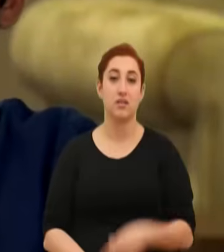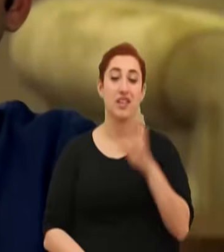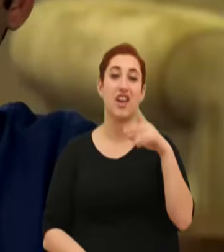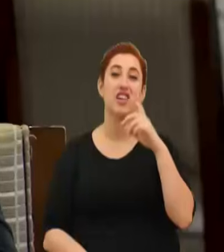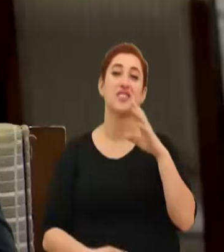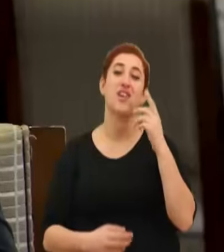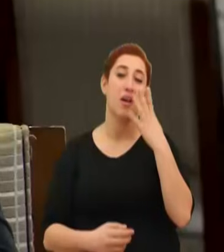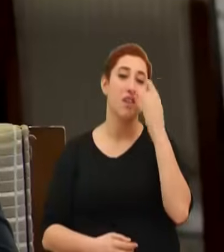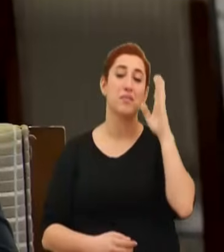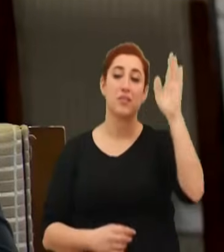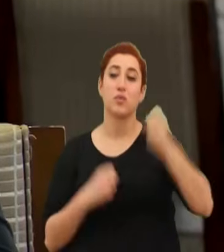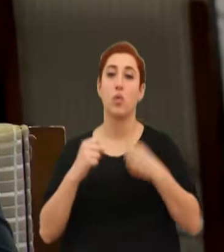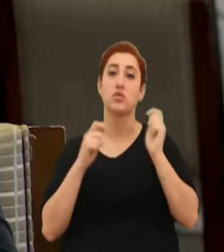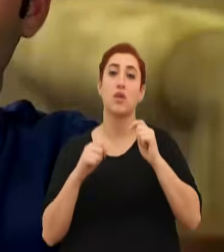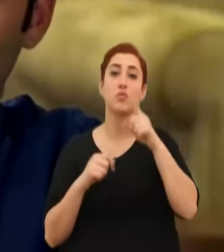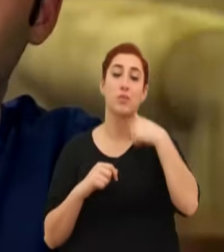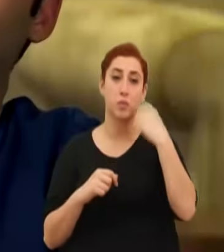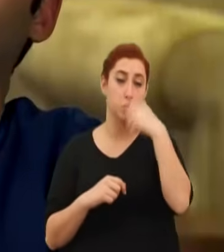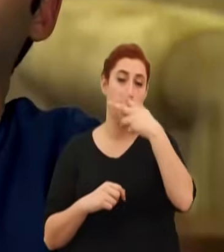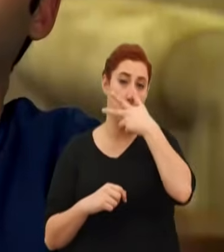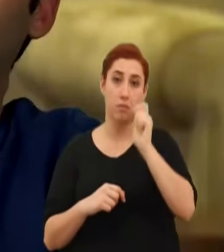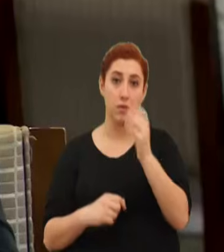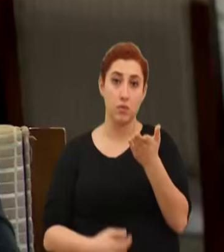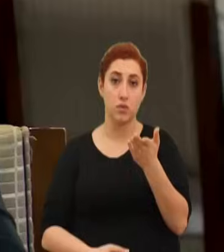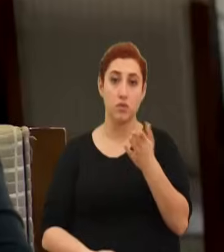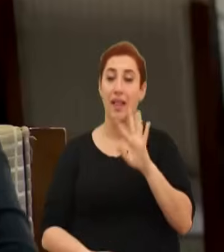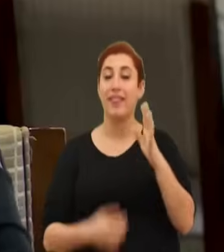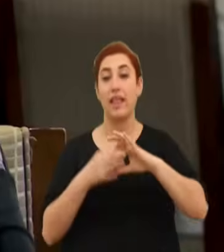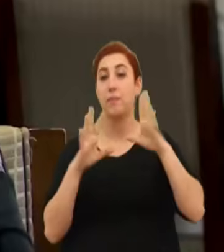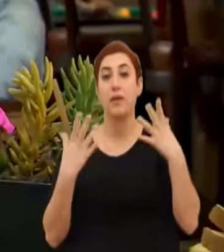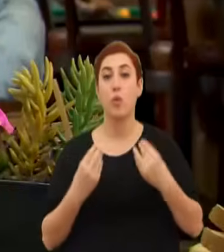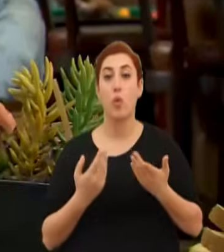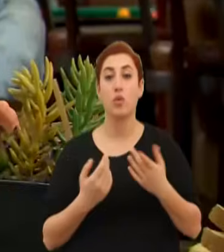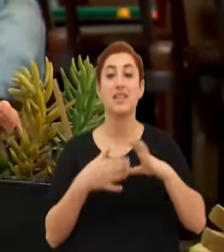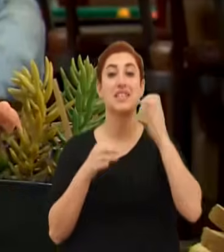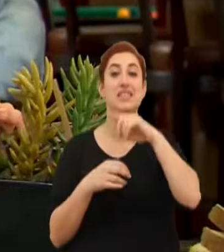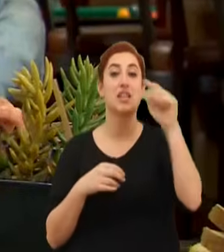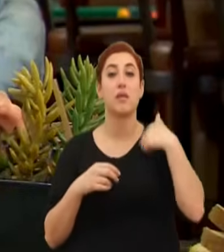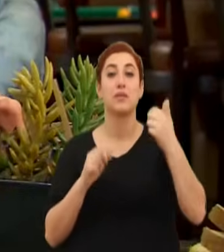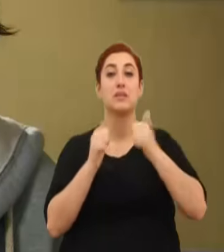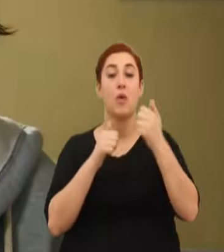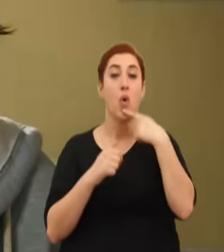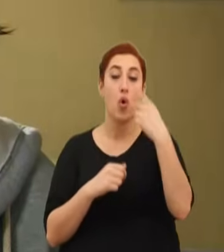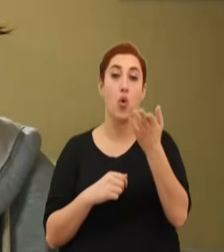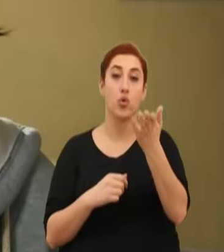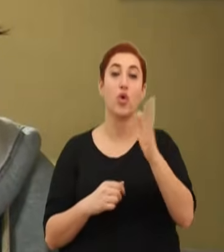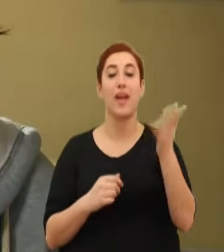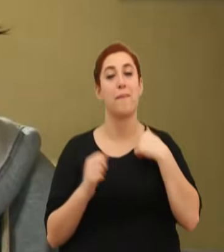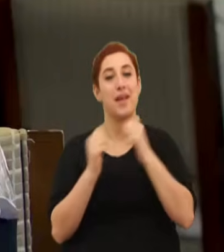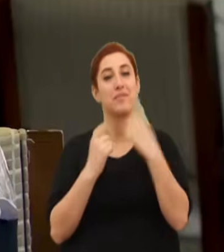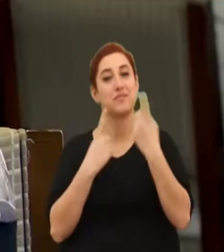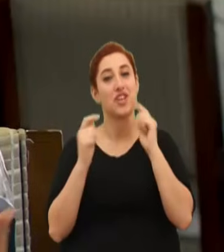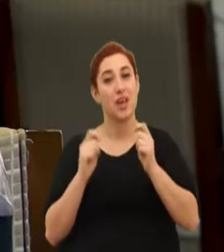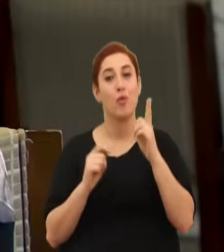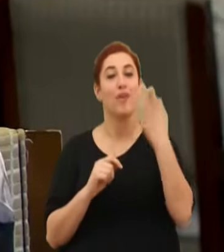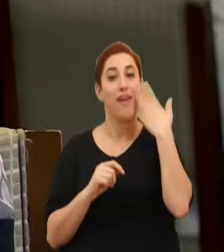Ya Ceyda alt tarafı gitmiş koşmuşlar ya. Bunun için bana surat mı asacaksın? Ya ne demek ne oldu? İnsanlar buna spor diyor Burhan'cığım. Yani beraber bir